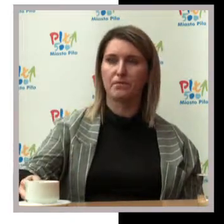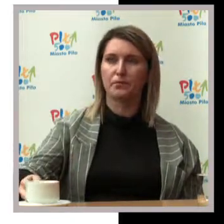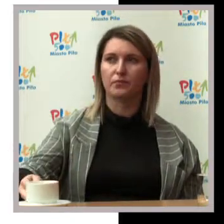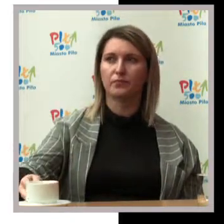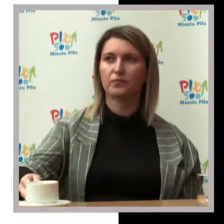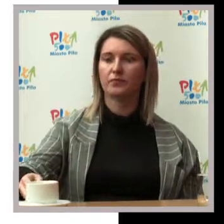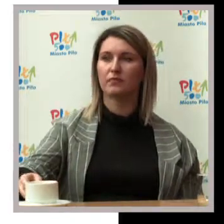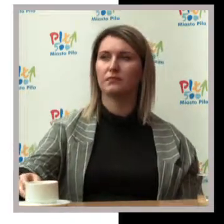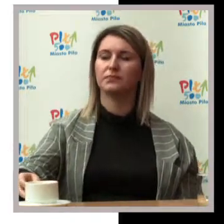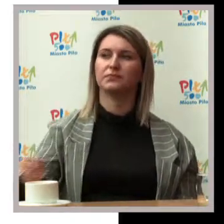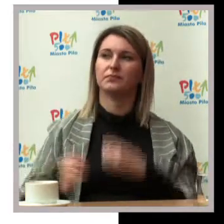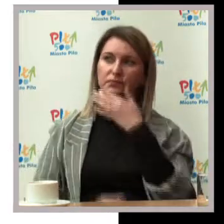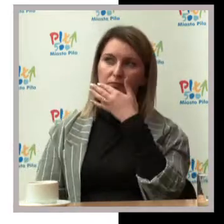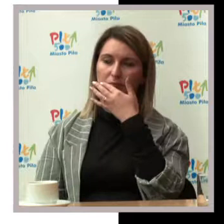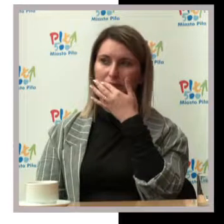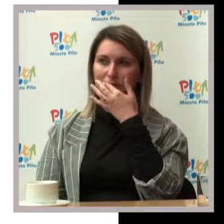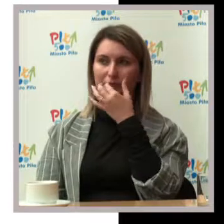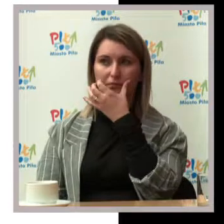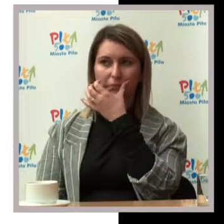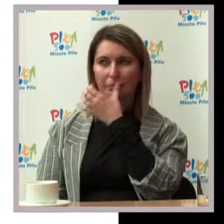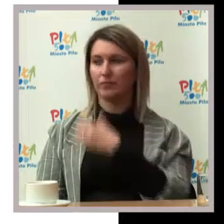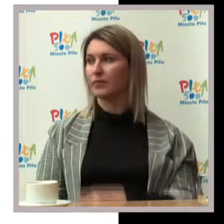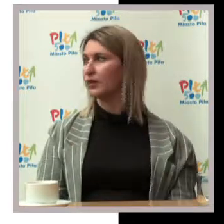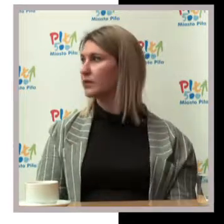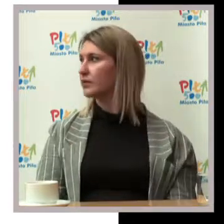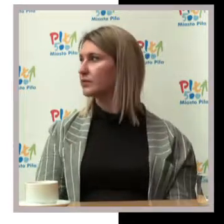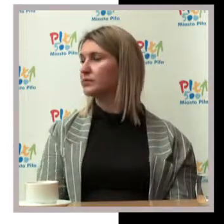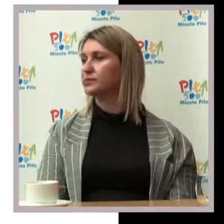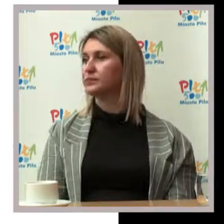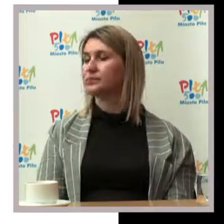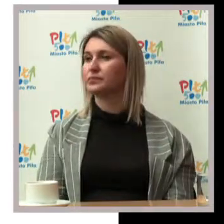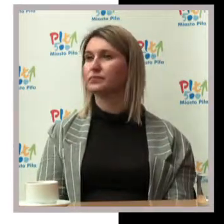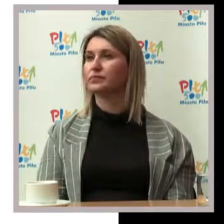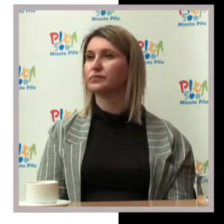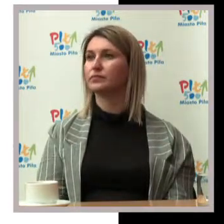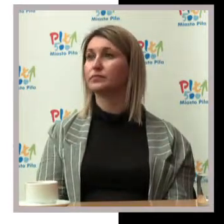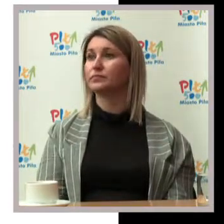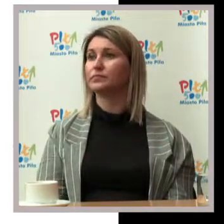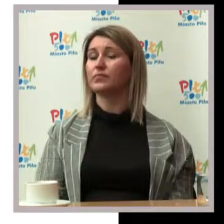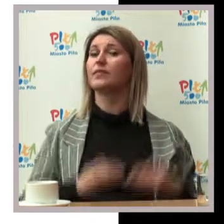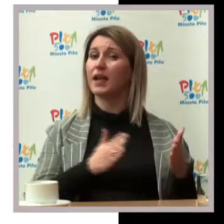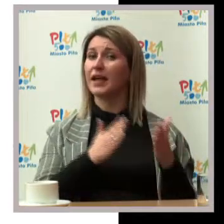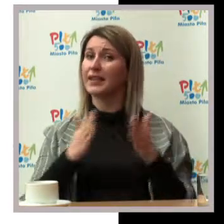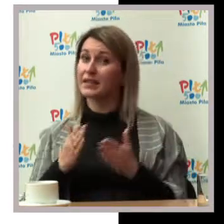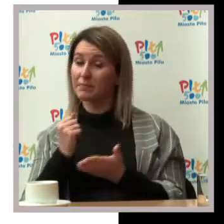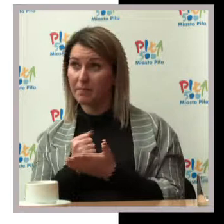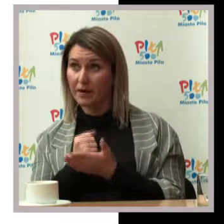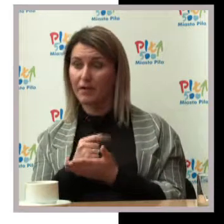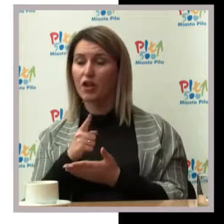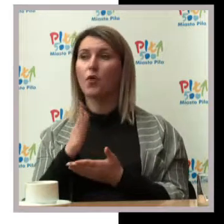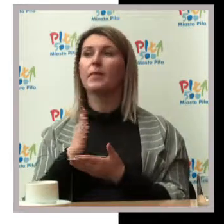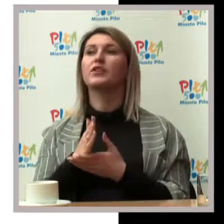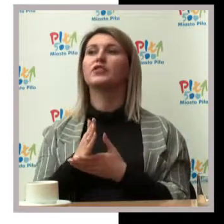i podpisaniu umowy, która kilka tygodni temu się odbyła. Natomiast drugie kontynuowane inwestycje to w ramach